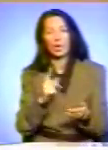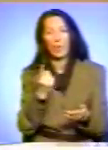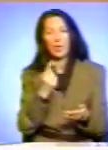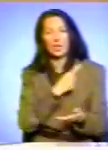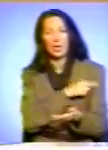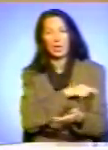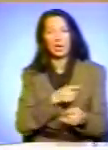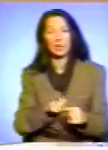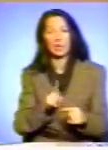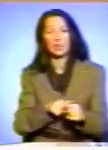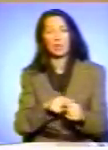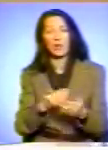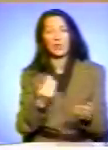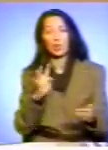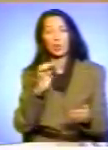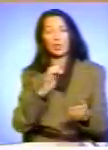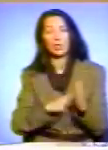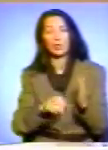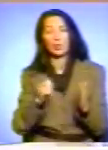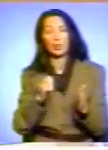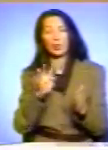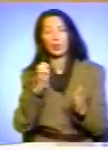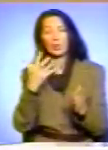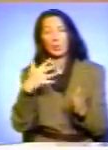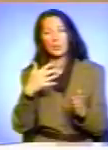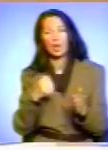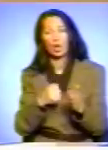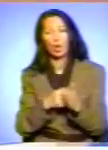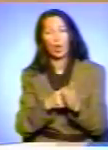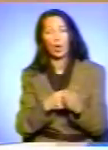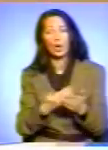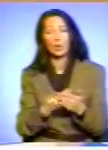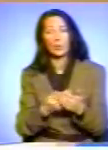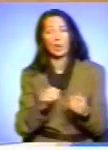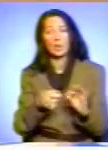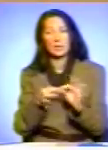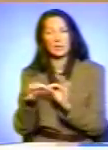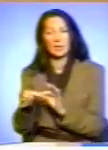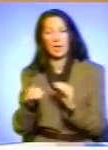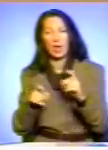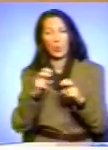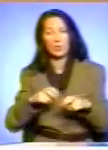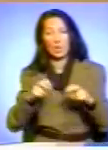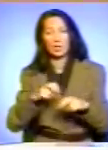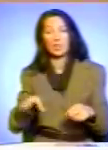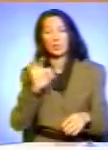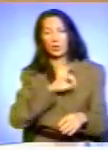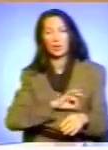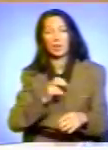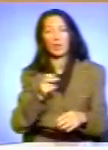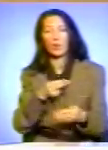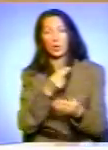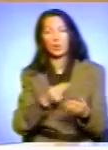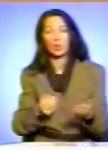Тобто це йде від 490, від 450, і якщо складне обстеження з використанням контрасту і так далі, це може бути і